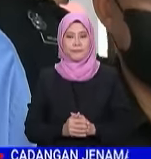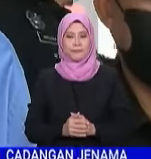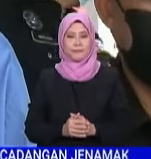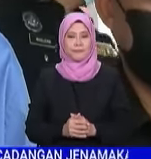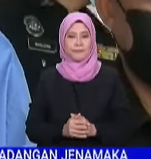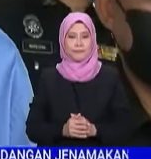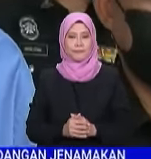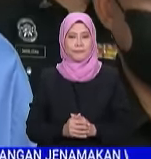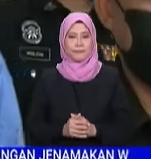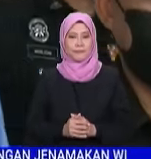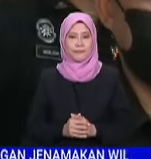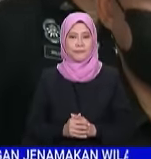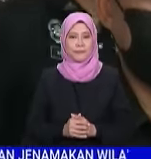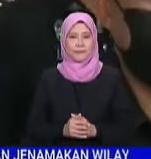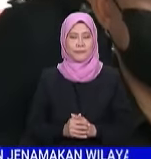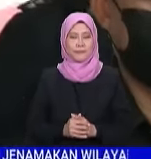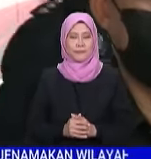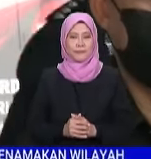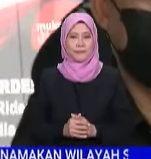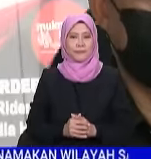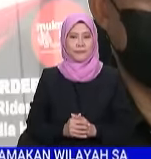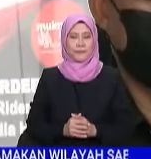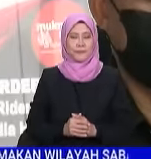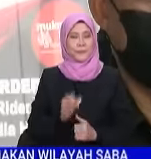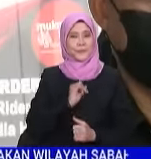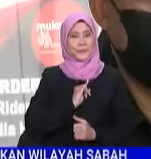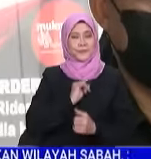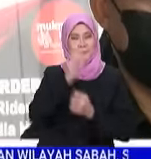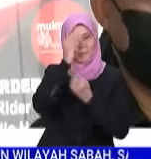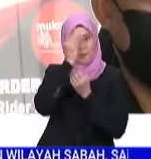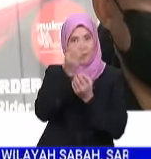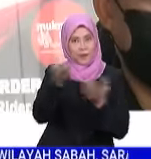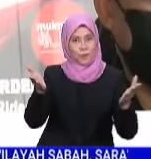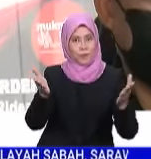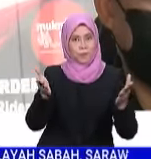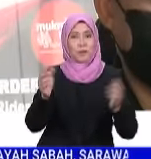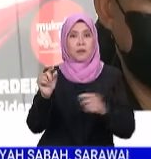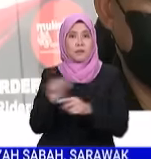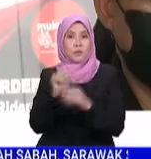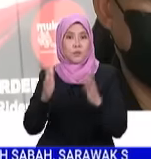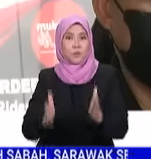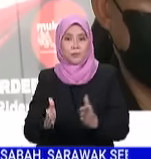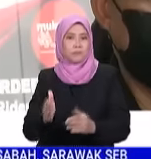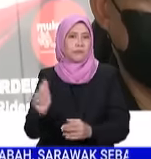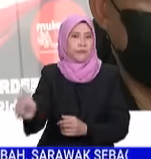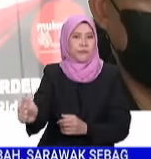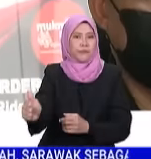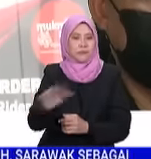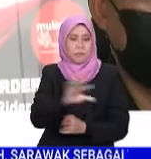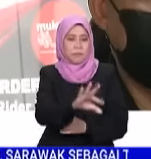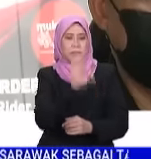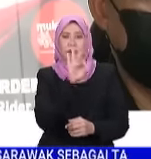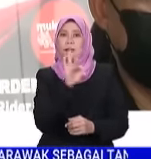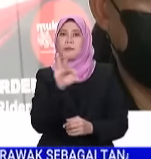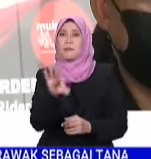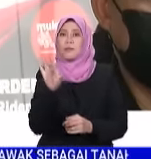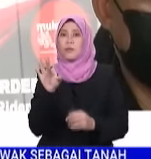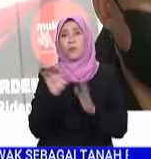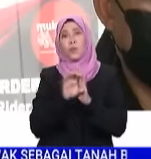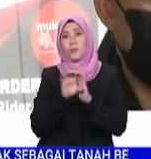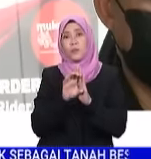pengguna maknanya yang saya saya maklumkan pengguna mesti ada pilihan ya